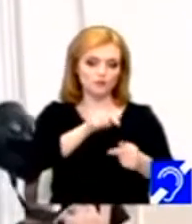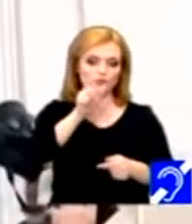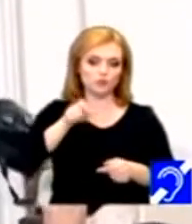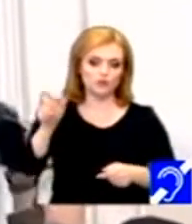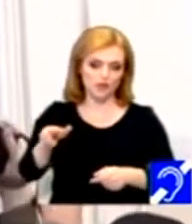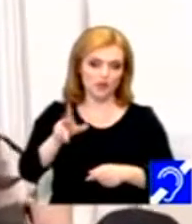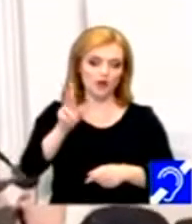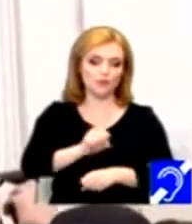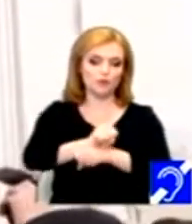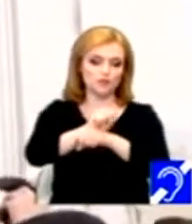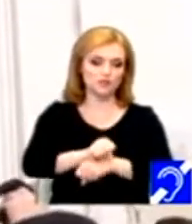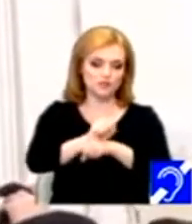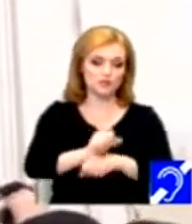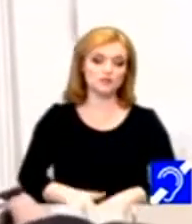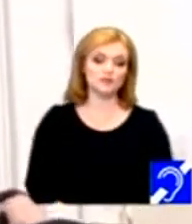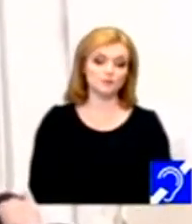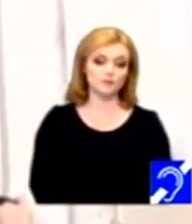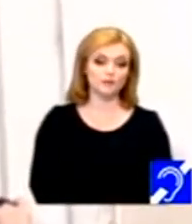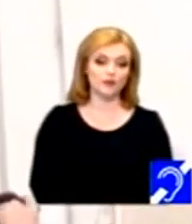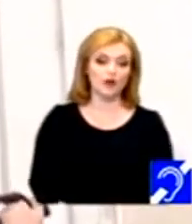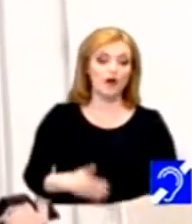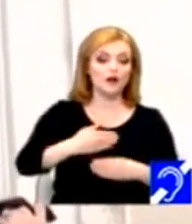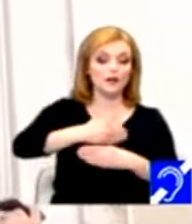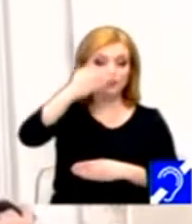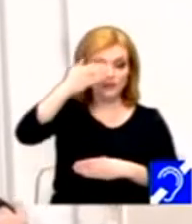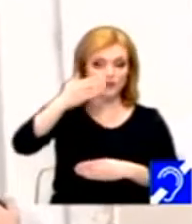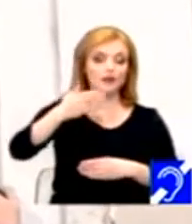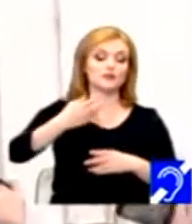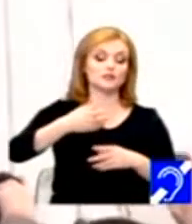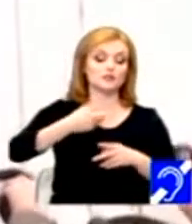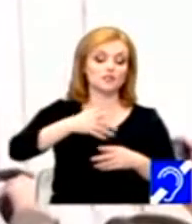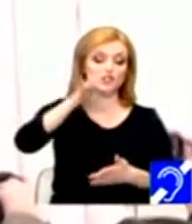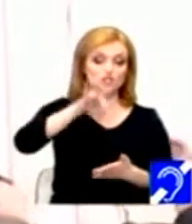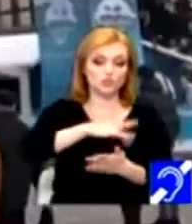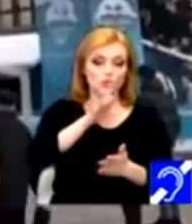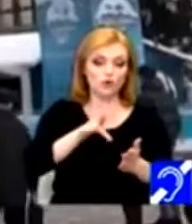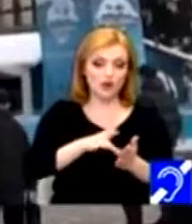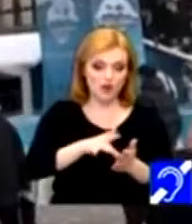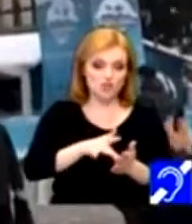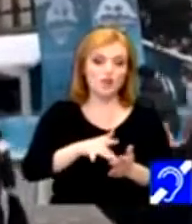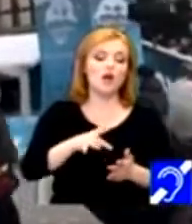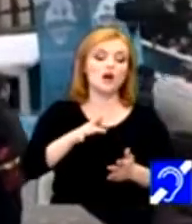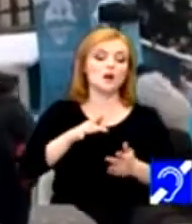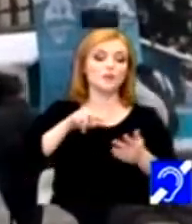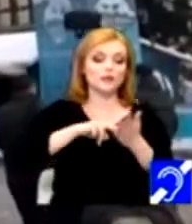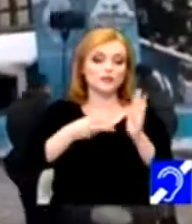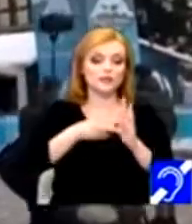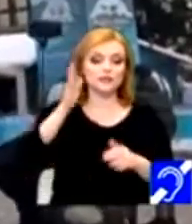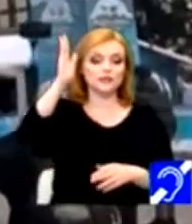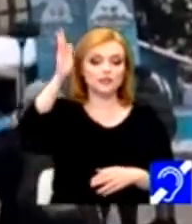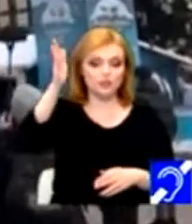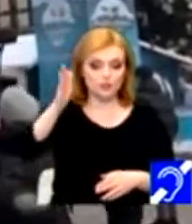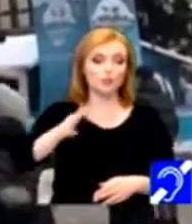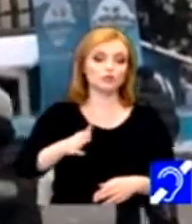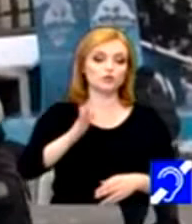noul ambasador al Statelor Unite în România. Clădirea garnizoane din Piața Libertății din Timișoara va adăposti viitorul Muzeu al